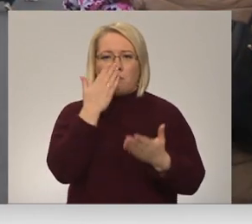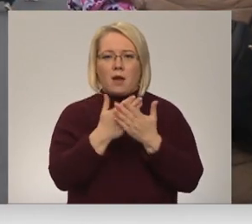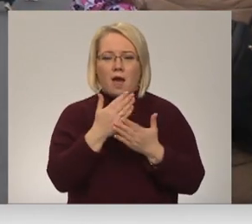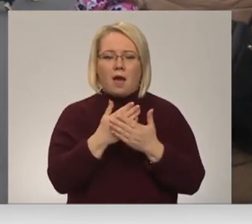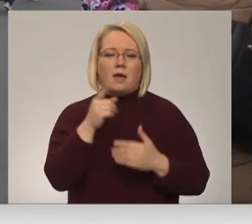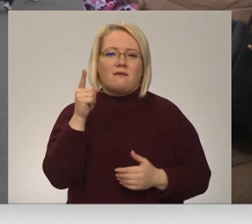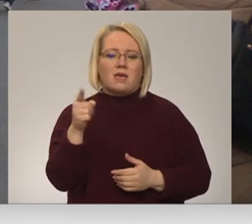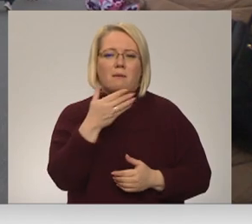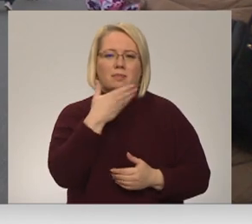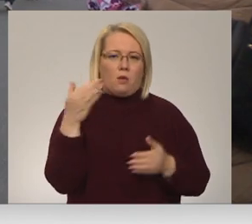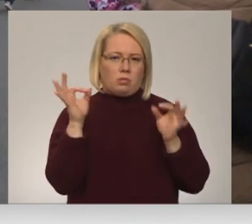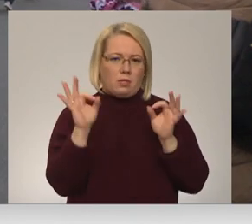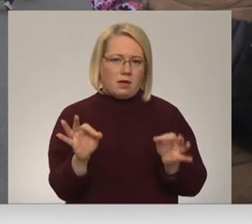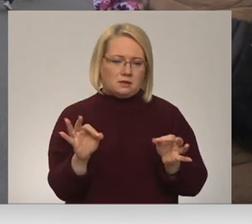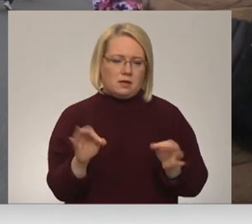taisnība.